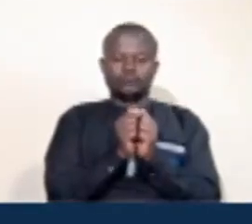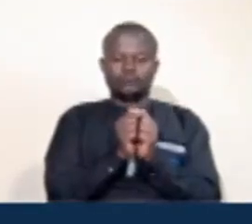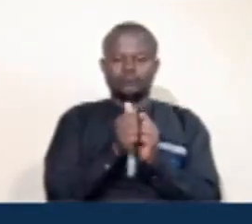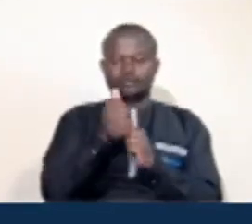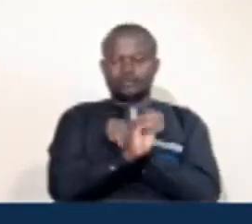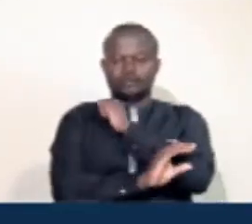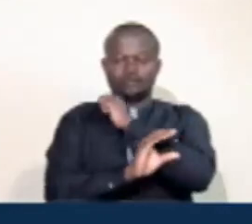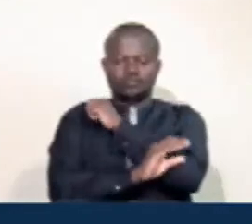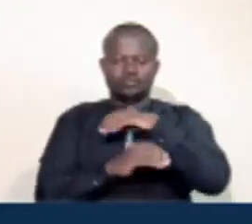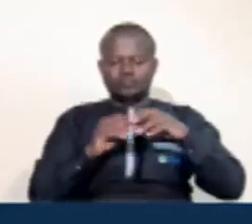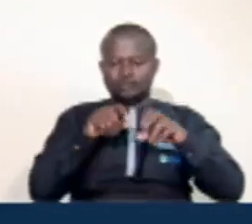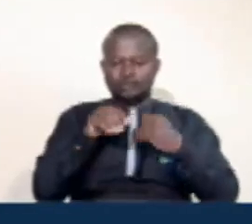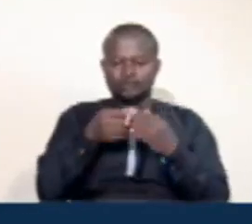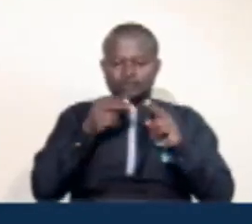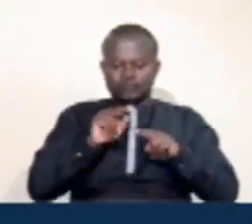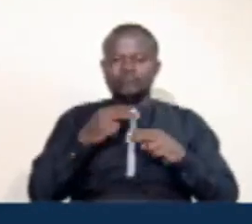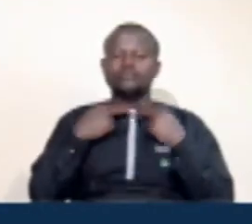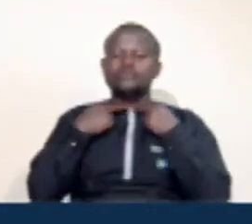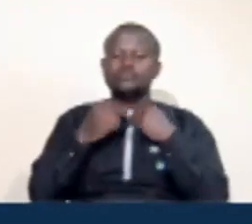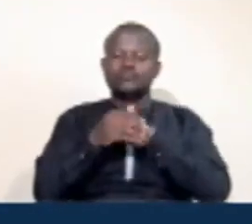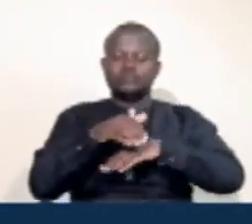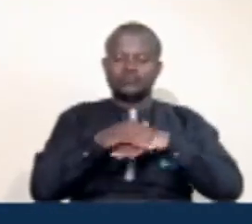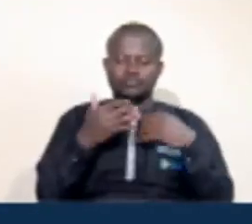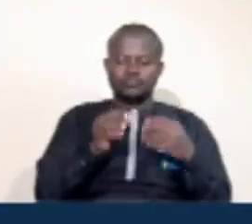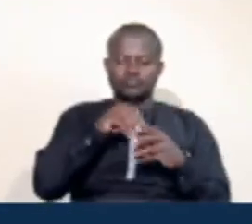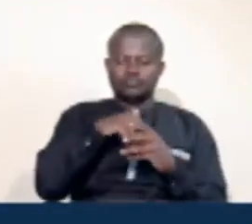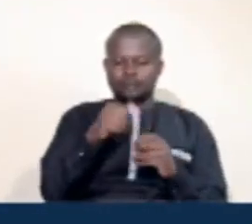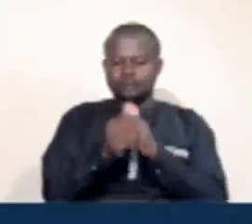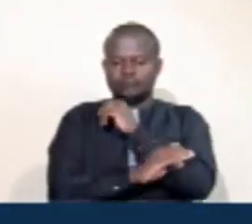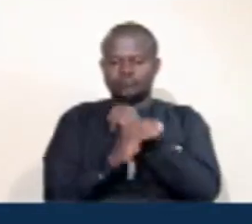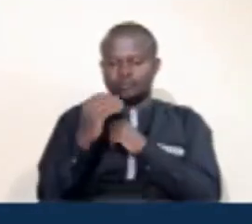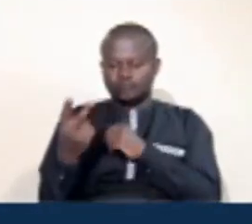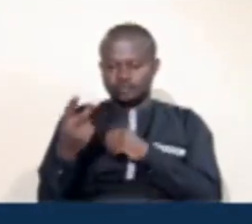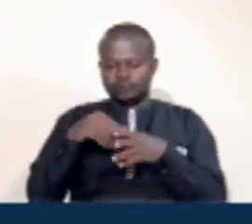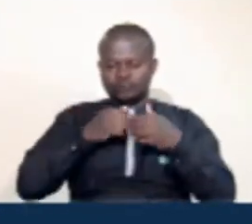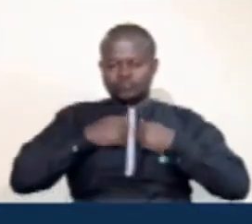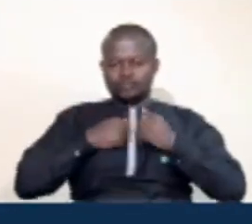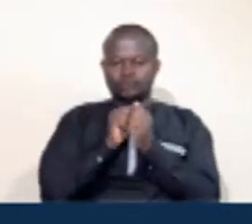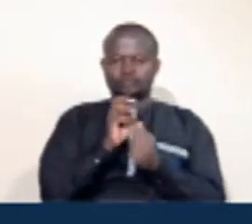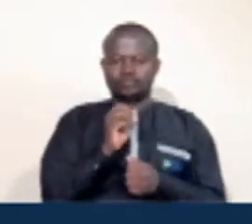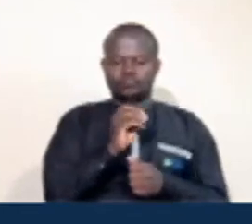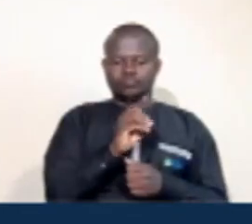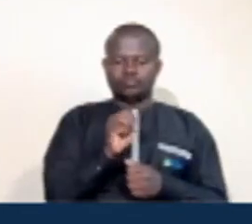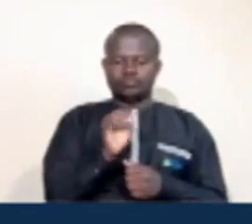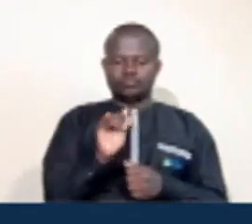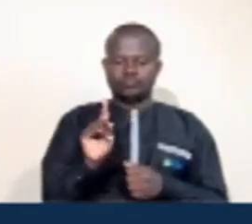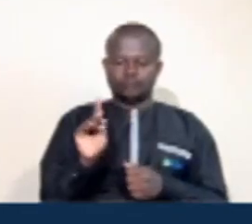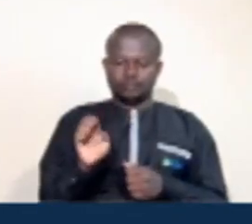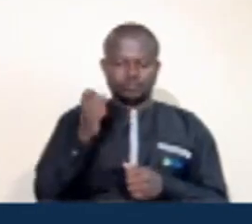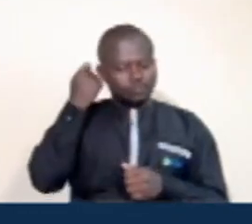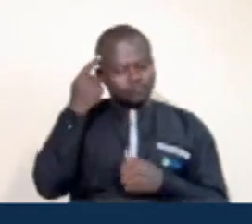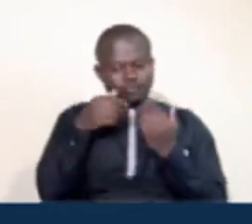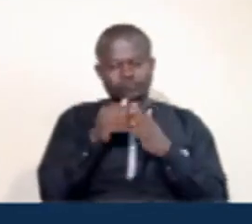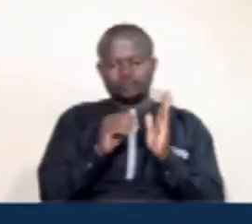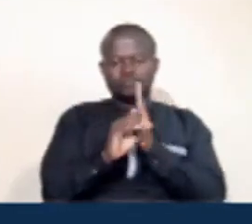ibyo bihugu bibari uko byakoronejwe n'Ubwongereza hamaze kujyamo n'ibindi bihugu nka bibiri ari u Rwanda na Mozambique bivuze yuko